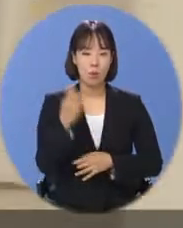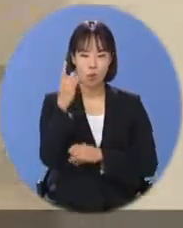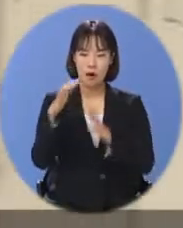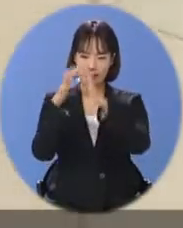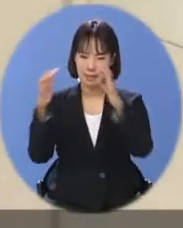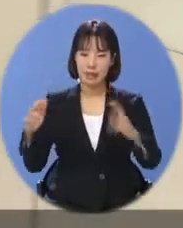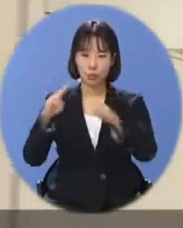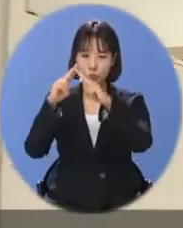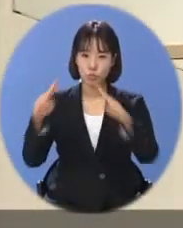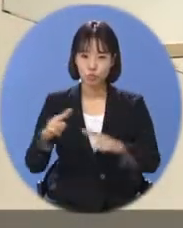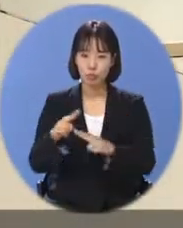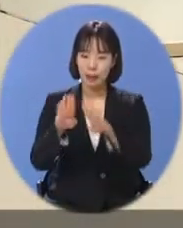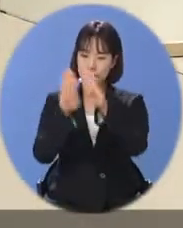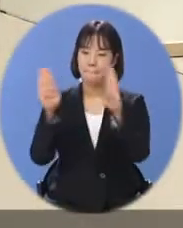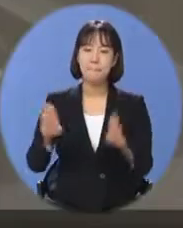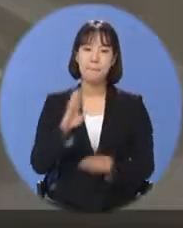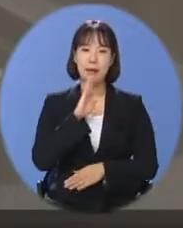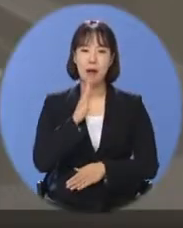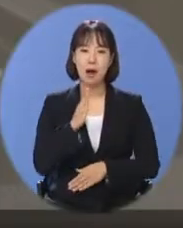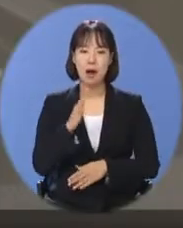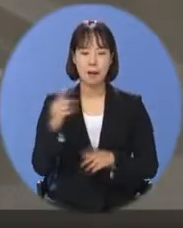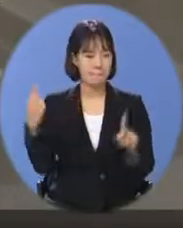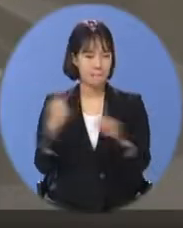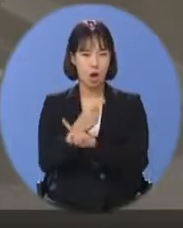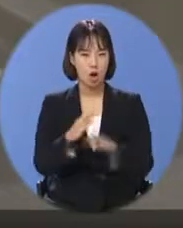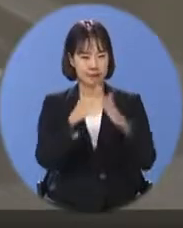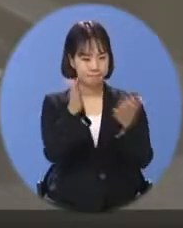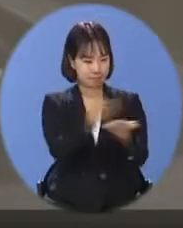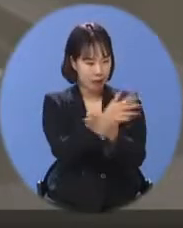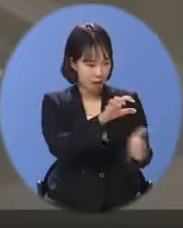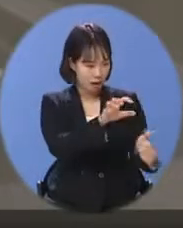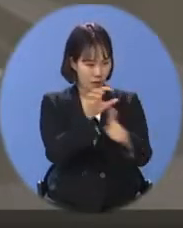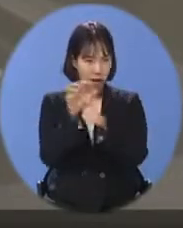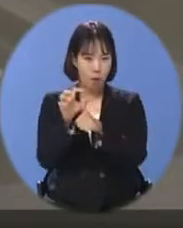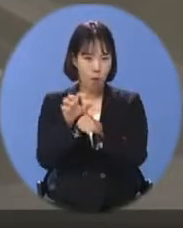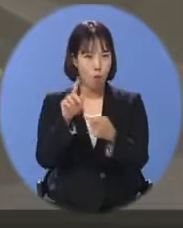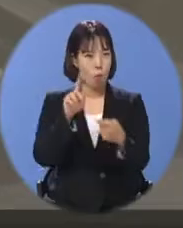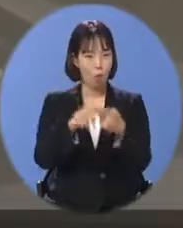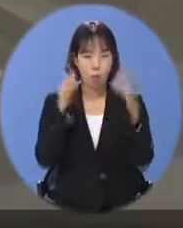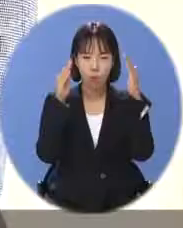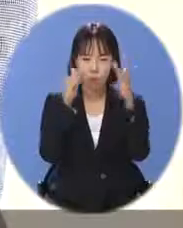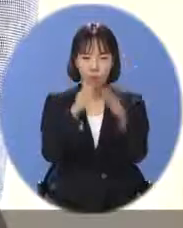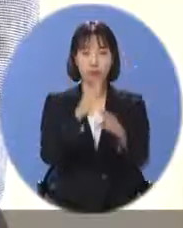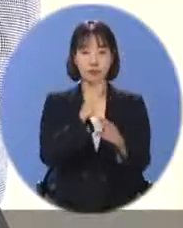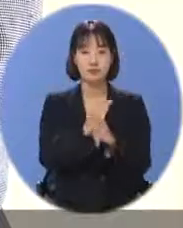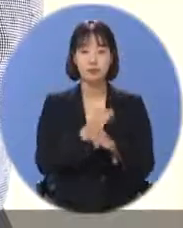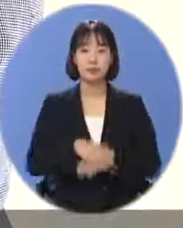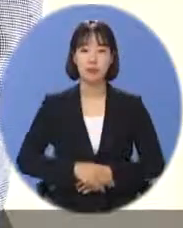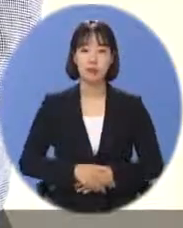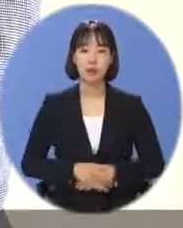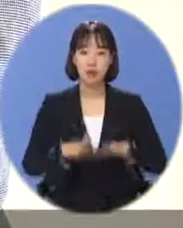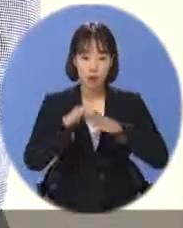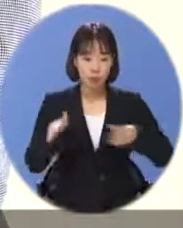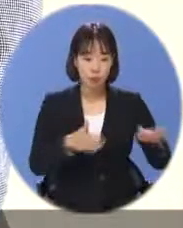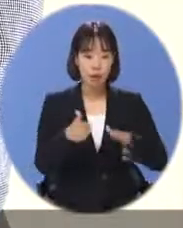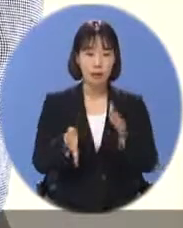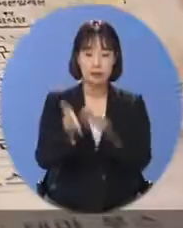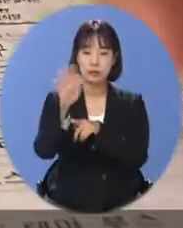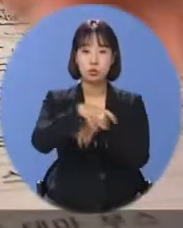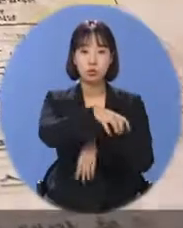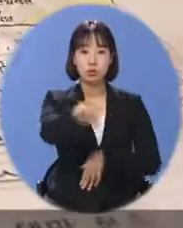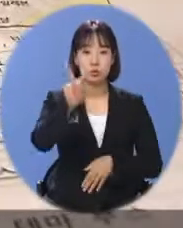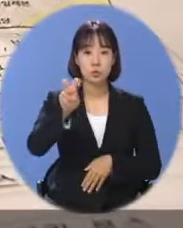등을 활용한 인위적인 박람회를 탈피해 빈집을 활용한 첫 박람회라는 점에서 주목을 끌고 있습니다. 전남도와 22개